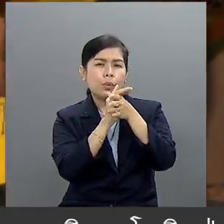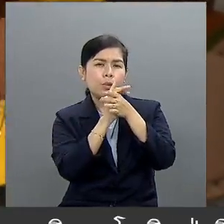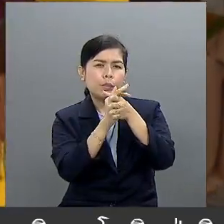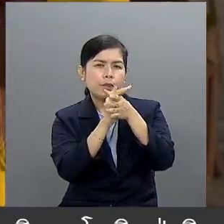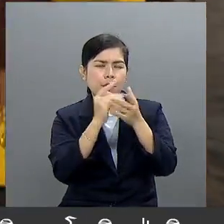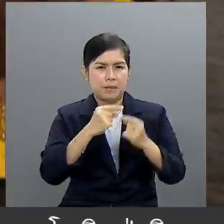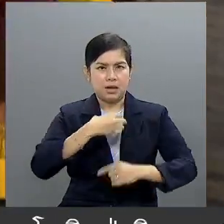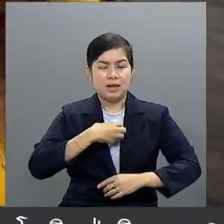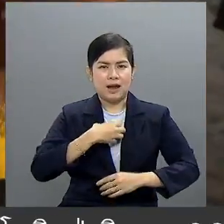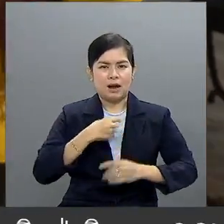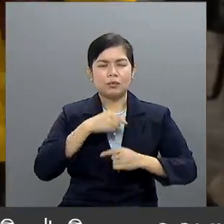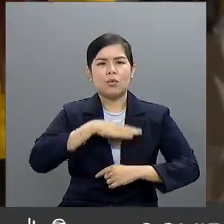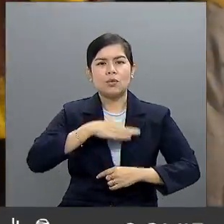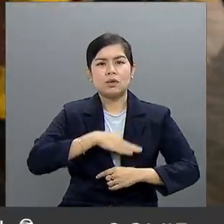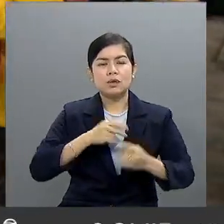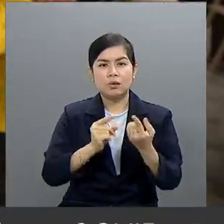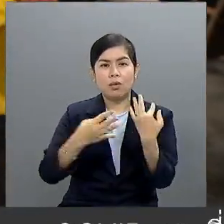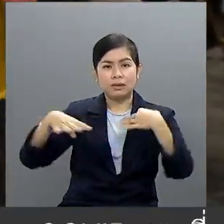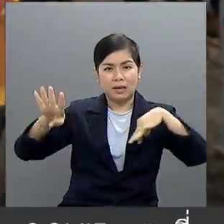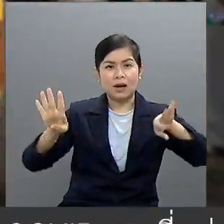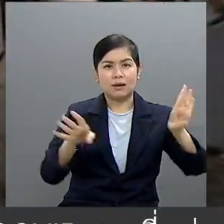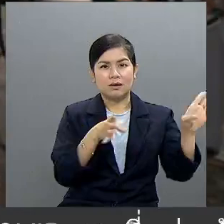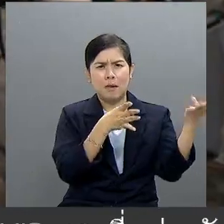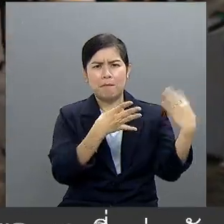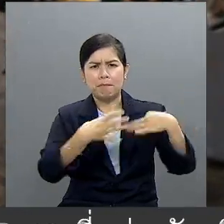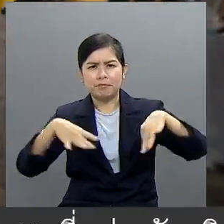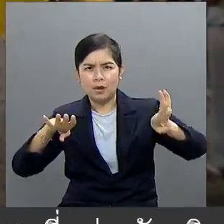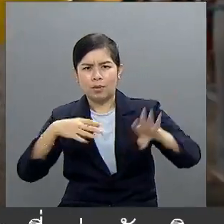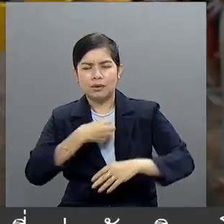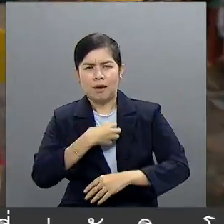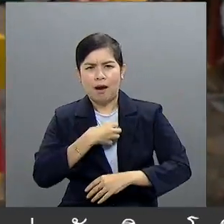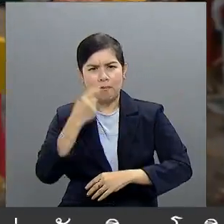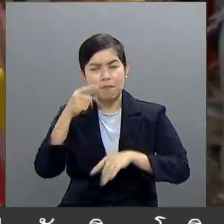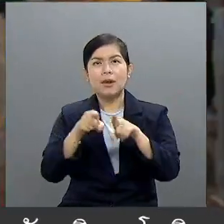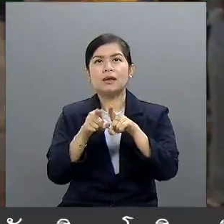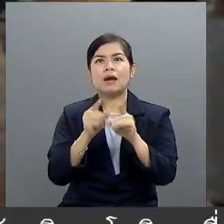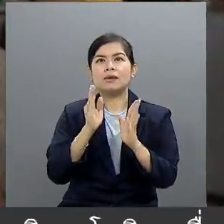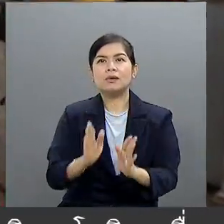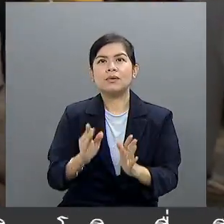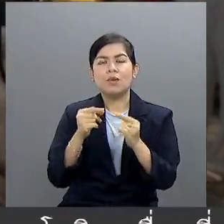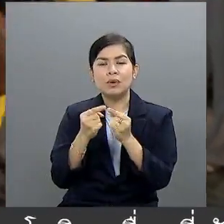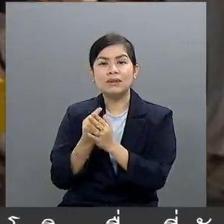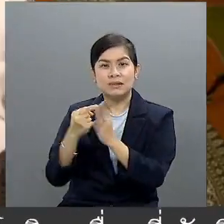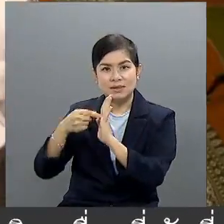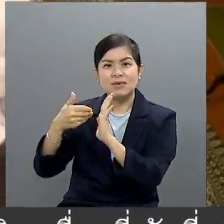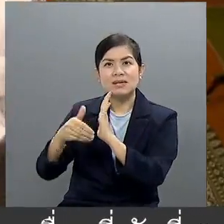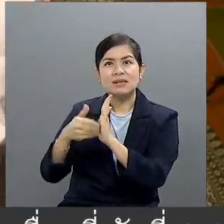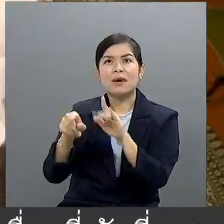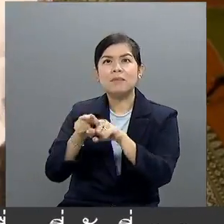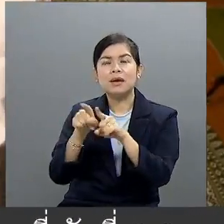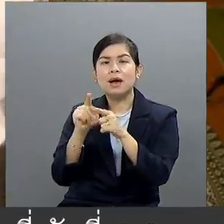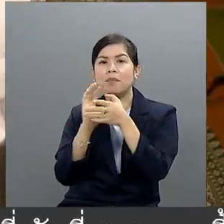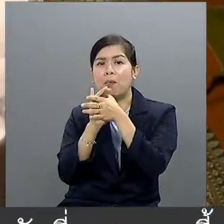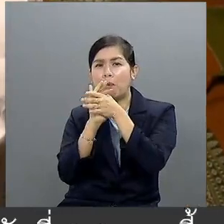ำคนป่วยก็เหมือนกันได้ยินเสียงแคนก็เลยลุกขึ้นเลยมาฟ้อนมารำเหมือนกับเป็นการออกกำลังก